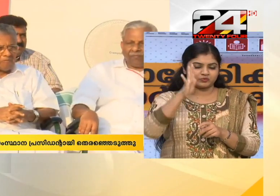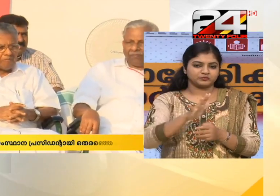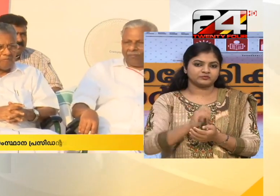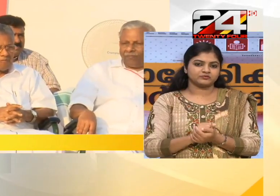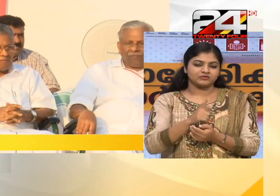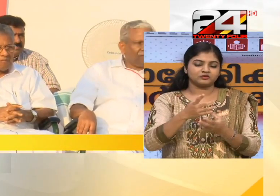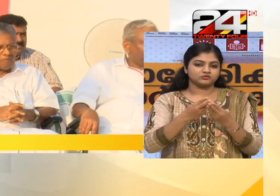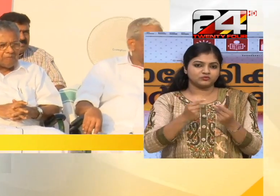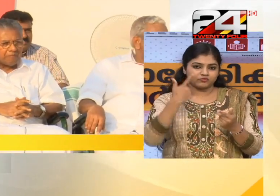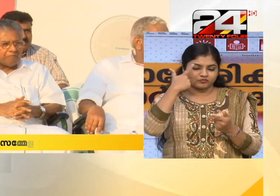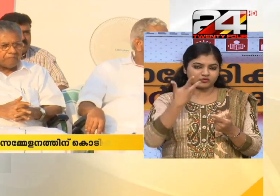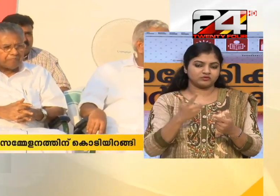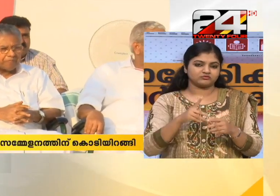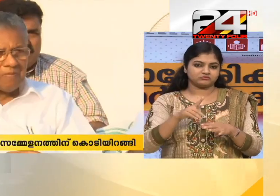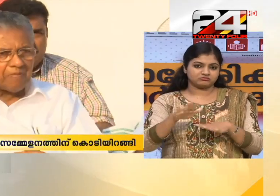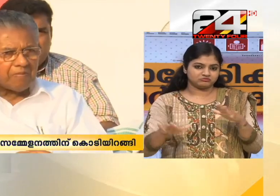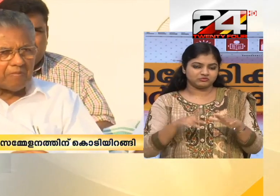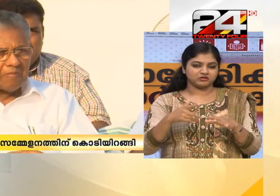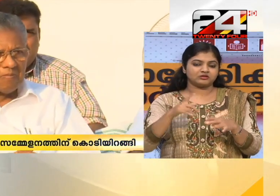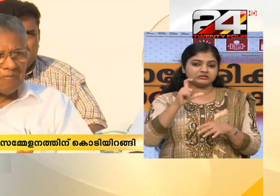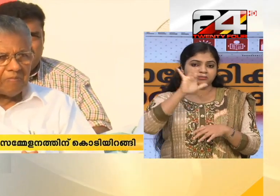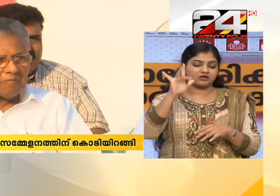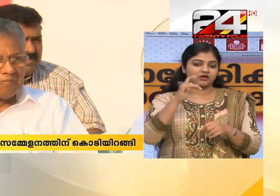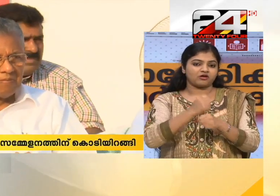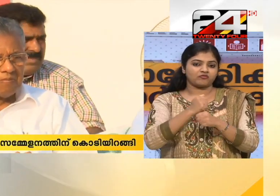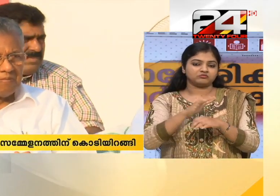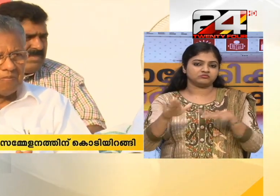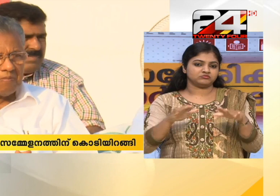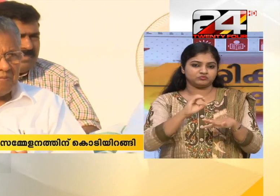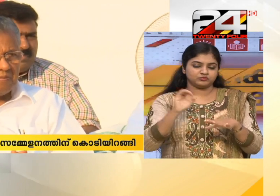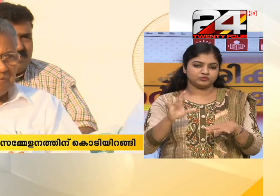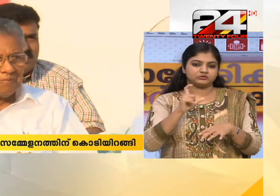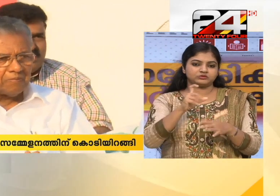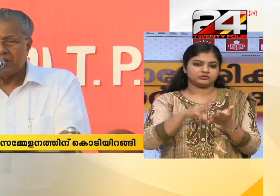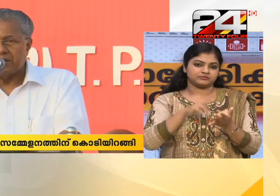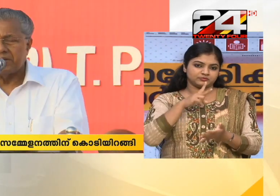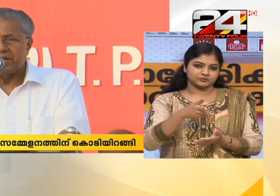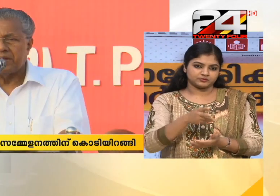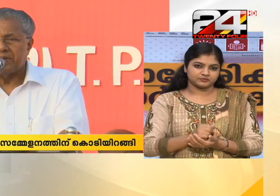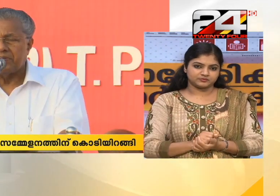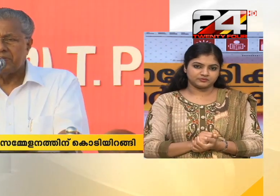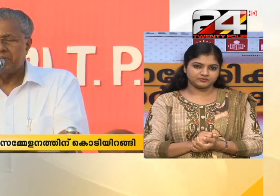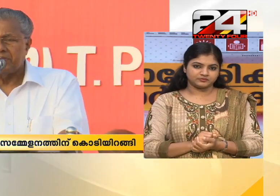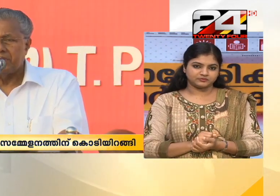അതിനെ പ്രതിരോധിക്കാൻ ഫലപ്രദമായ ഒരു നടപടിയും കേന്ദ്ര സർക്കാരിന്റെ ഭാഗത്തു നിന്നും ഉണ്ടാകുന്നില്ലെന്നും മുഖ്യമന്ത്രി കുറ്റപ്പെടുത്തി.